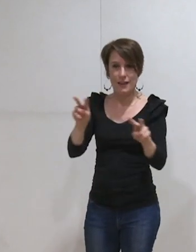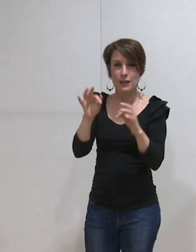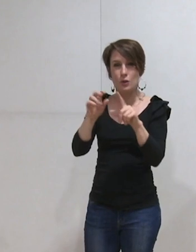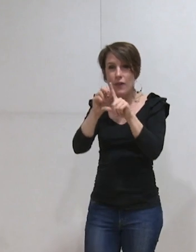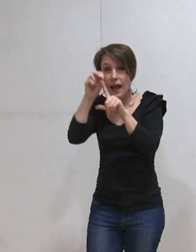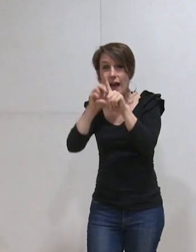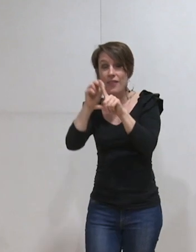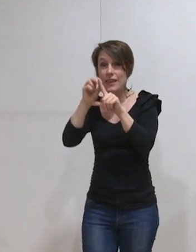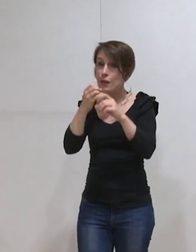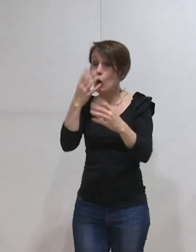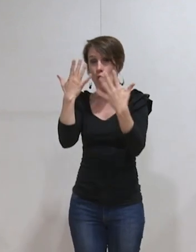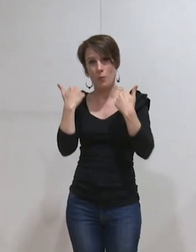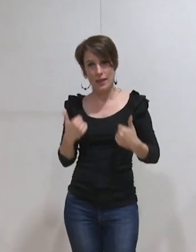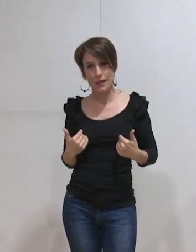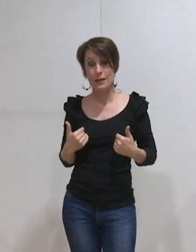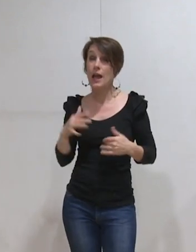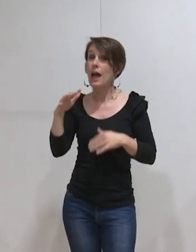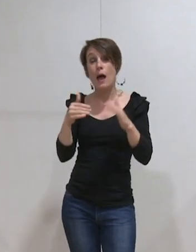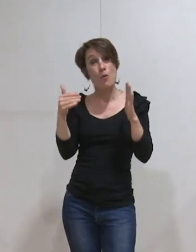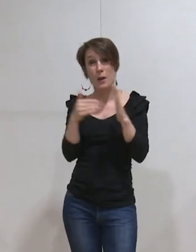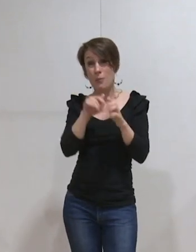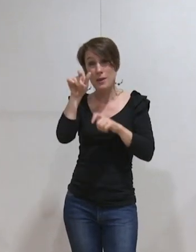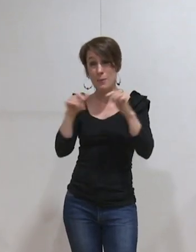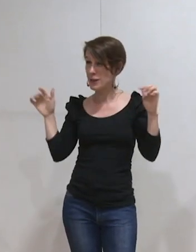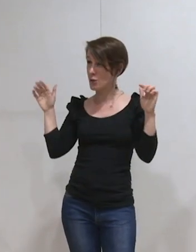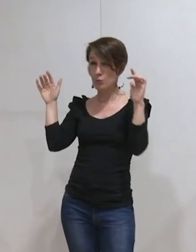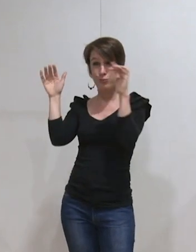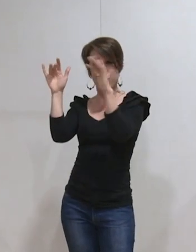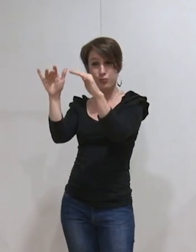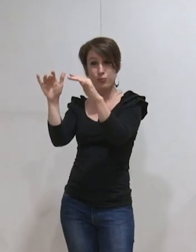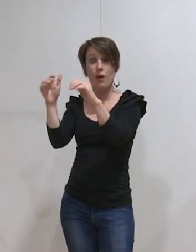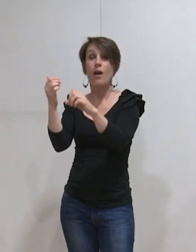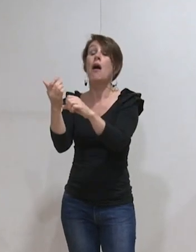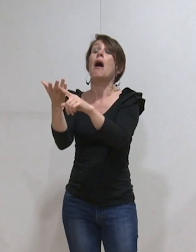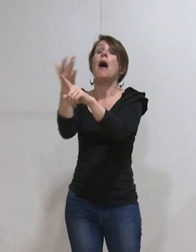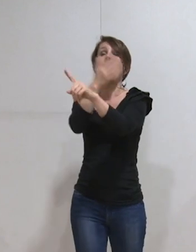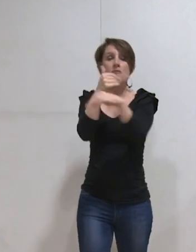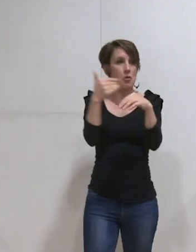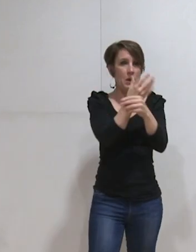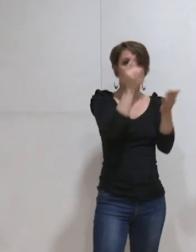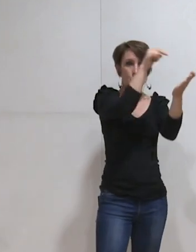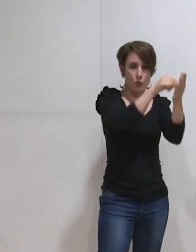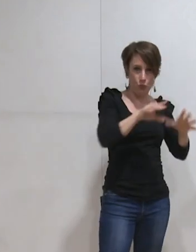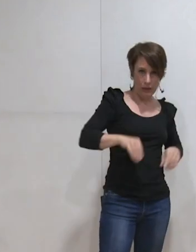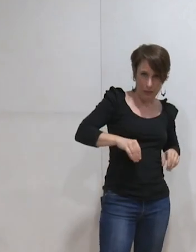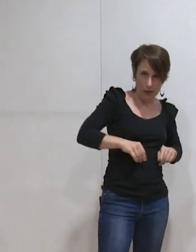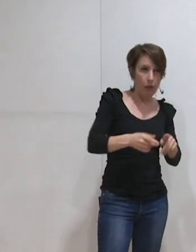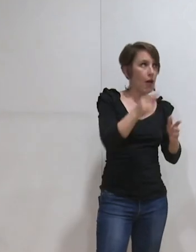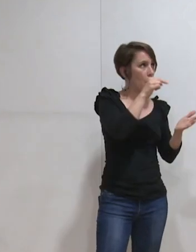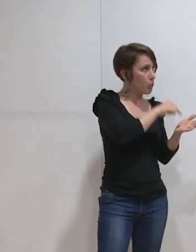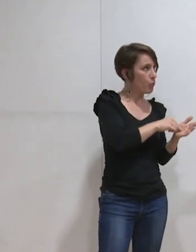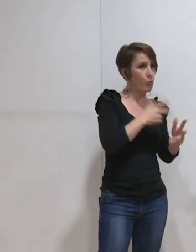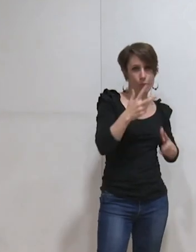1000 participants environ sont attendus la précédente était au Canada et puis au Brésil